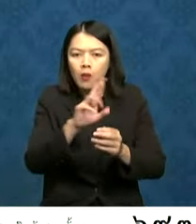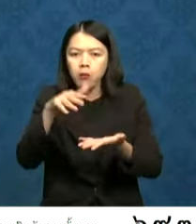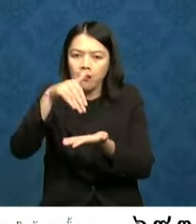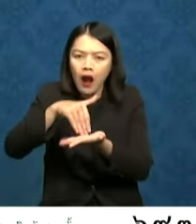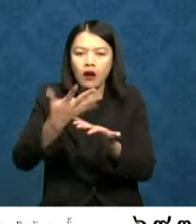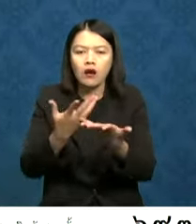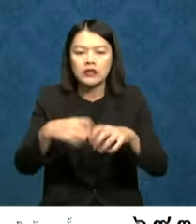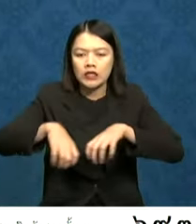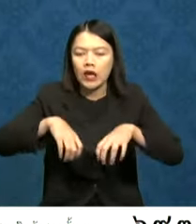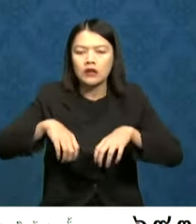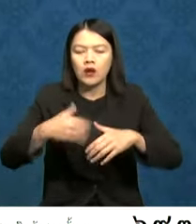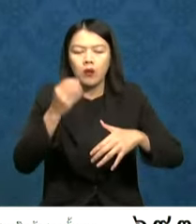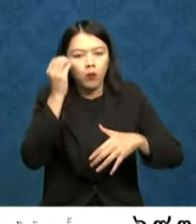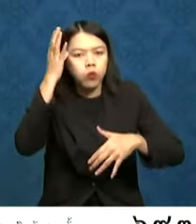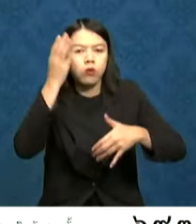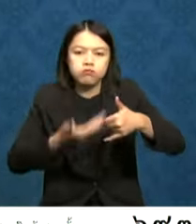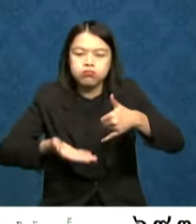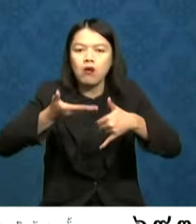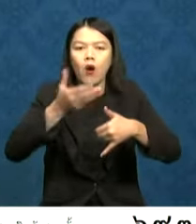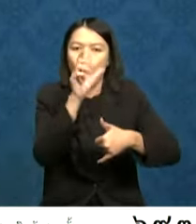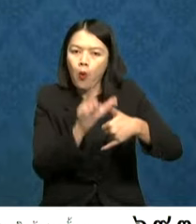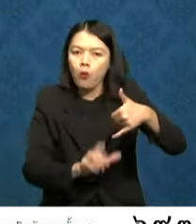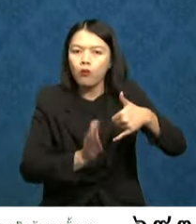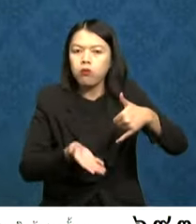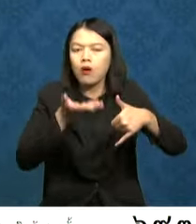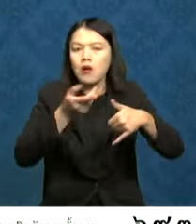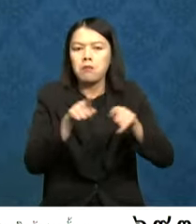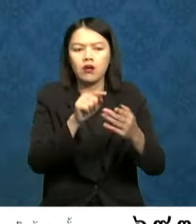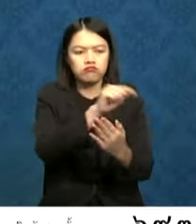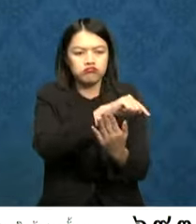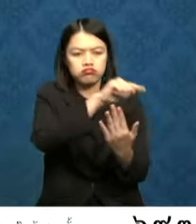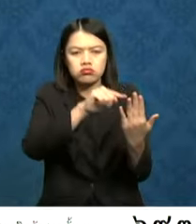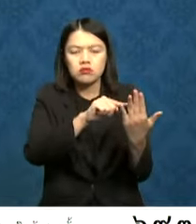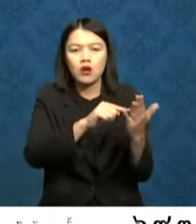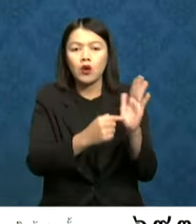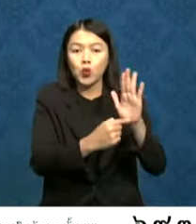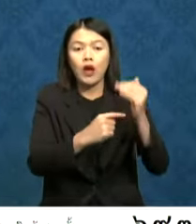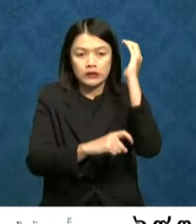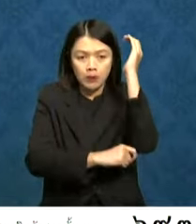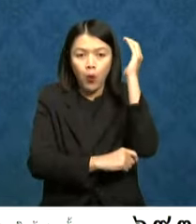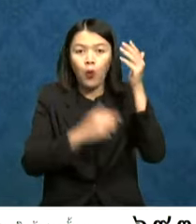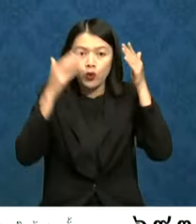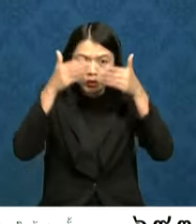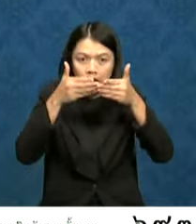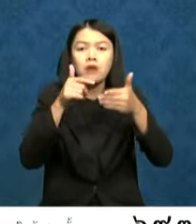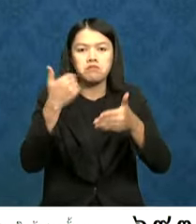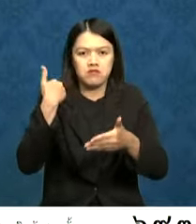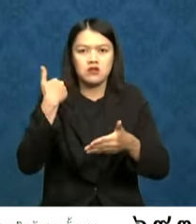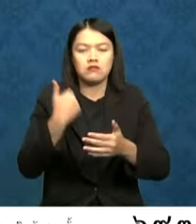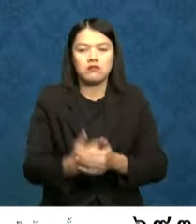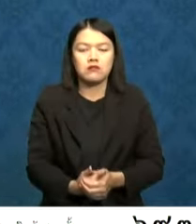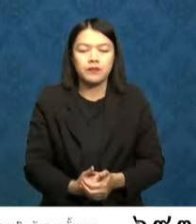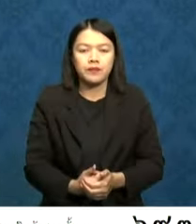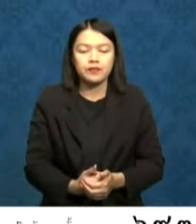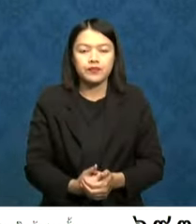เพื่อรองรับกับการรกิอัสกิทั้งครั้งใหญ่แบบที่ประเทศเพื่อนบ้านเรามีครับอย่างเช่นประเทศสิงคโปร์และอินโดนีเซียด้านที่